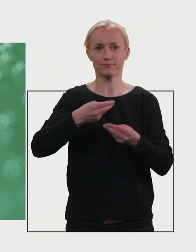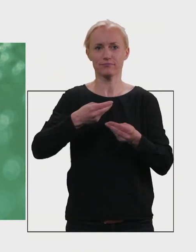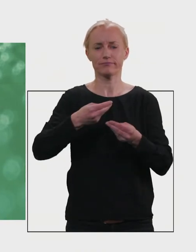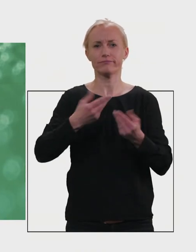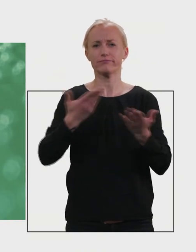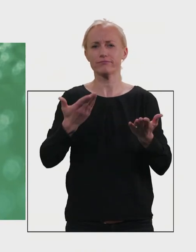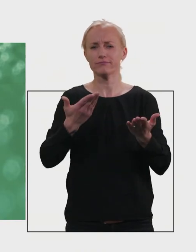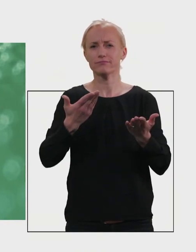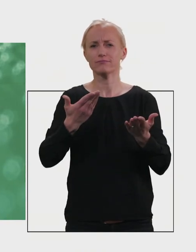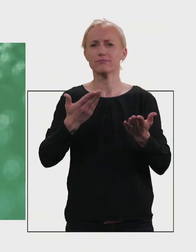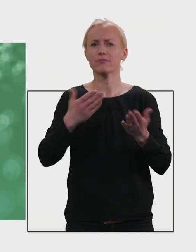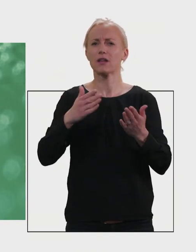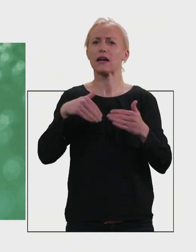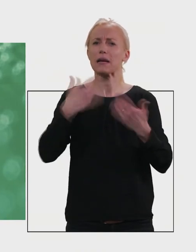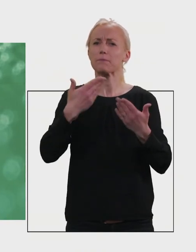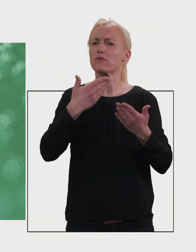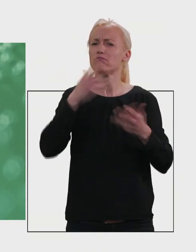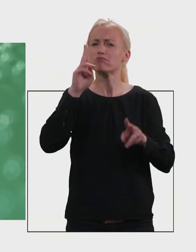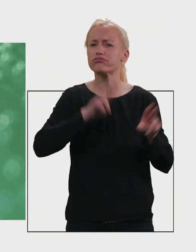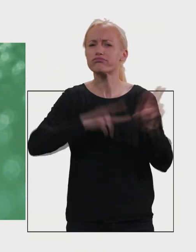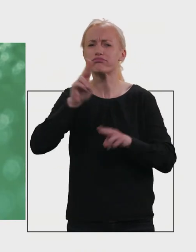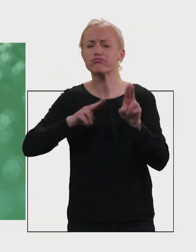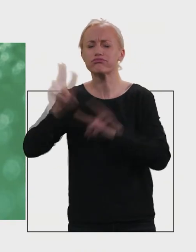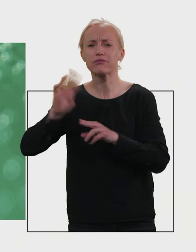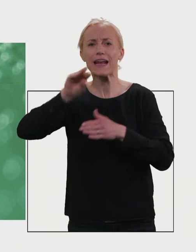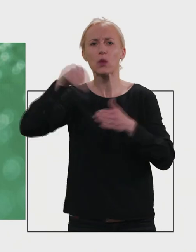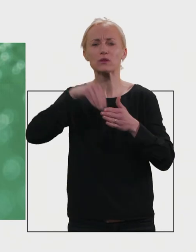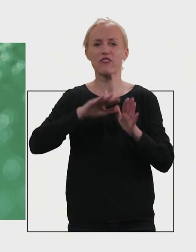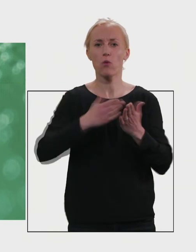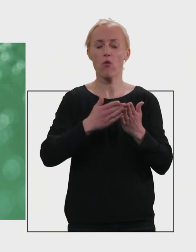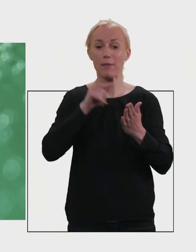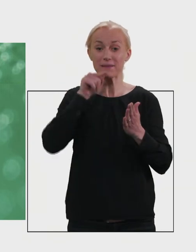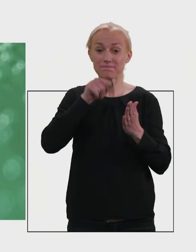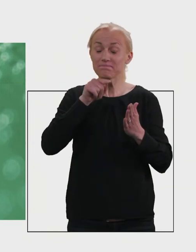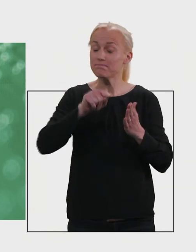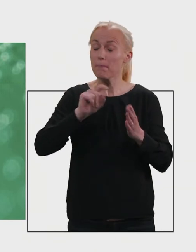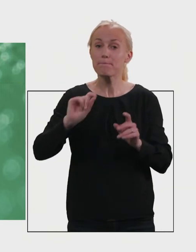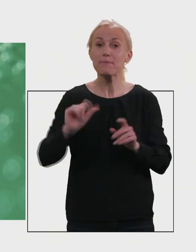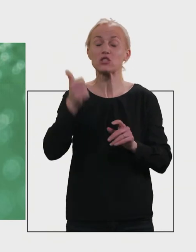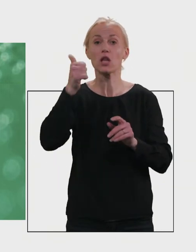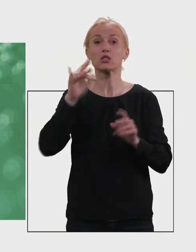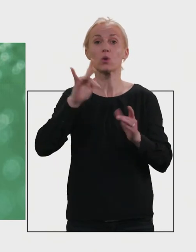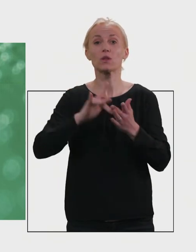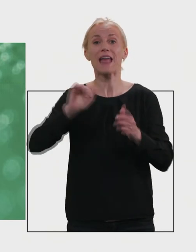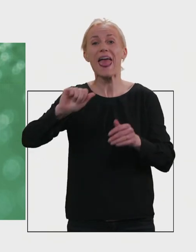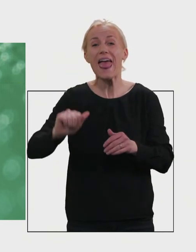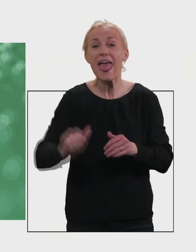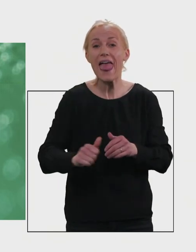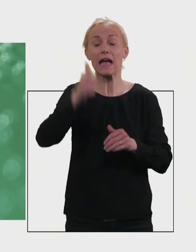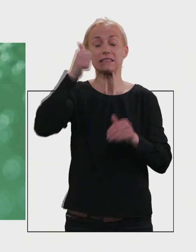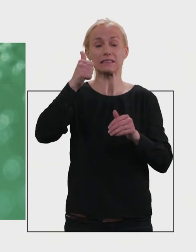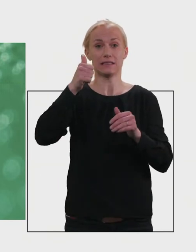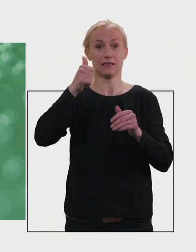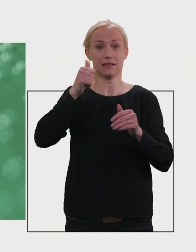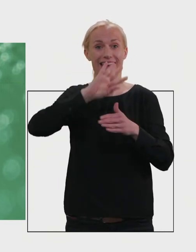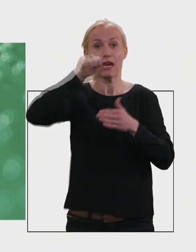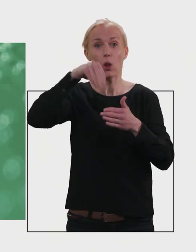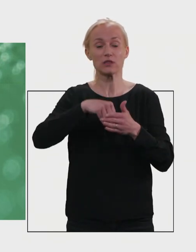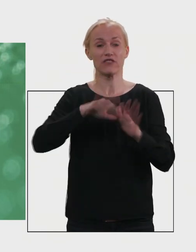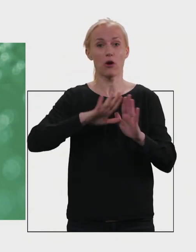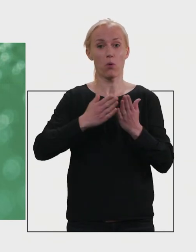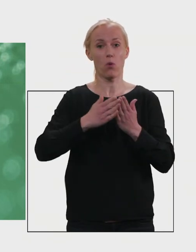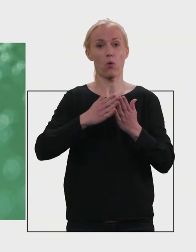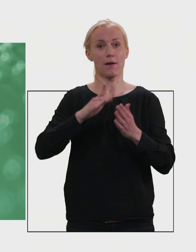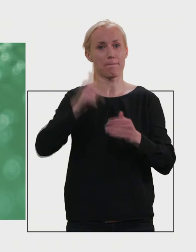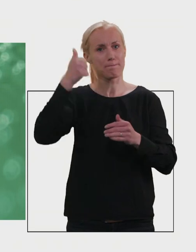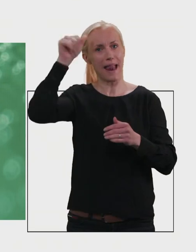Es gibt ganz viele inklusive Bücher, aber dieses hier ist so besonders, weil es das erste inklusive Buch des Berlin Forums ist. Und da wollen wir heute drüber